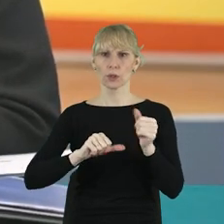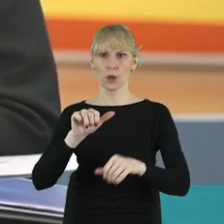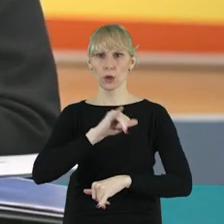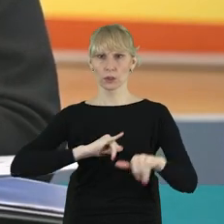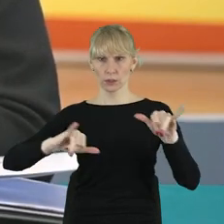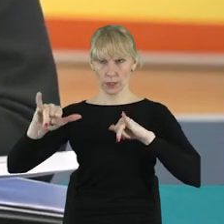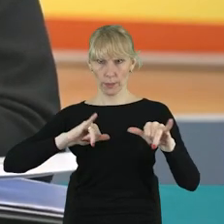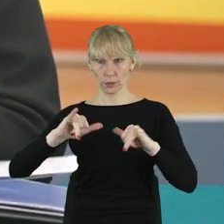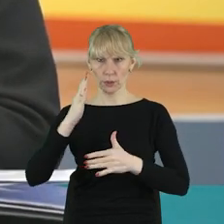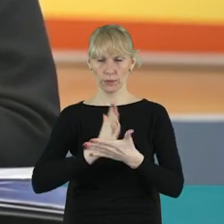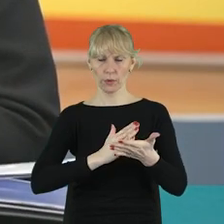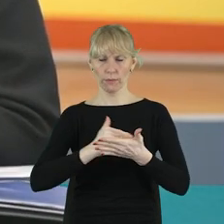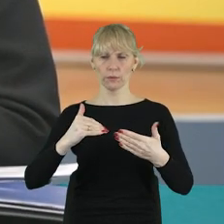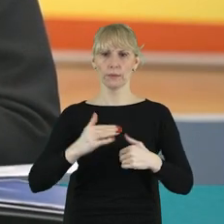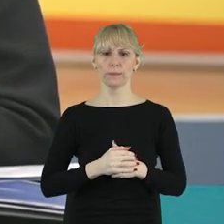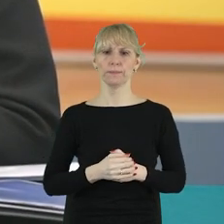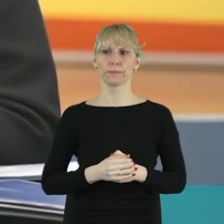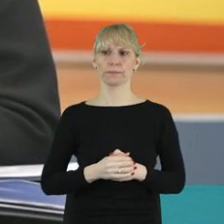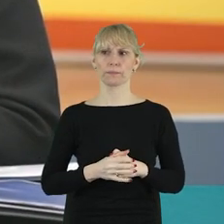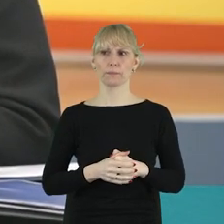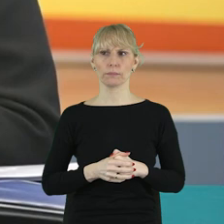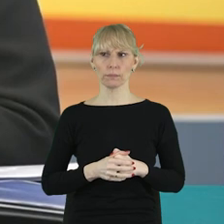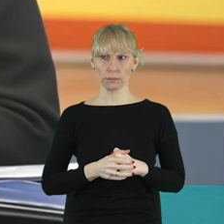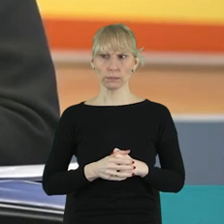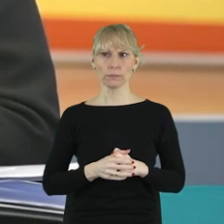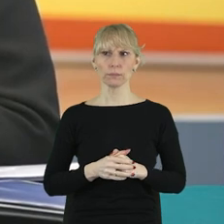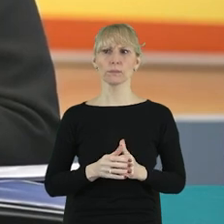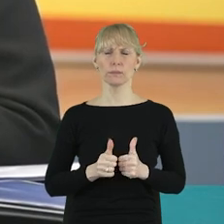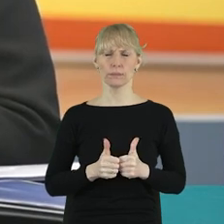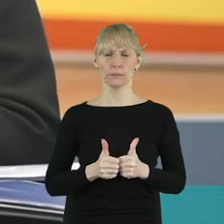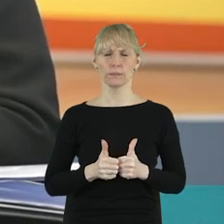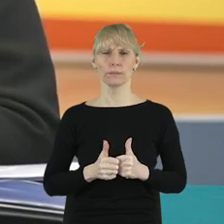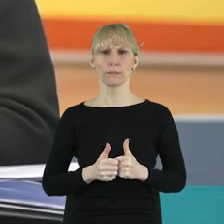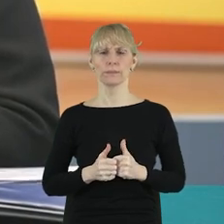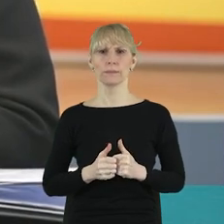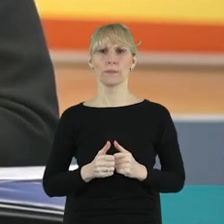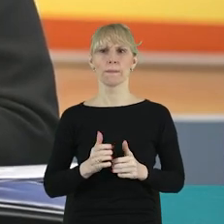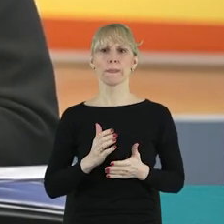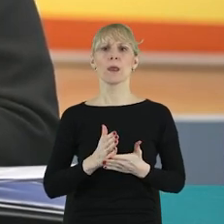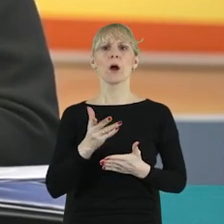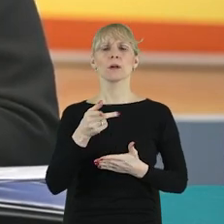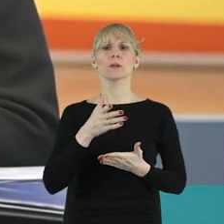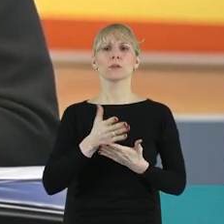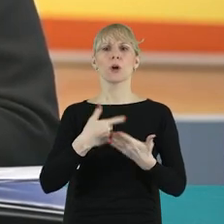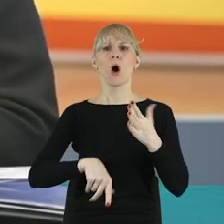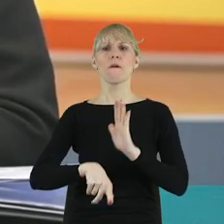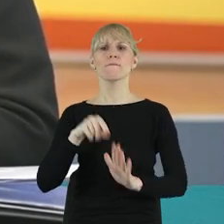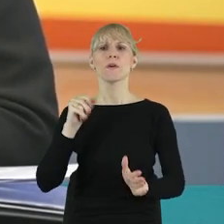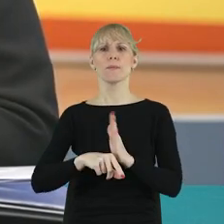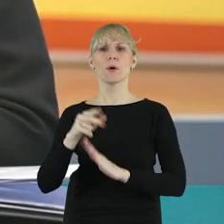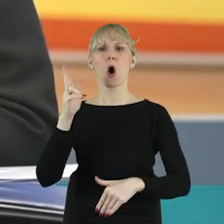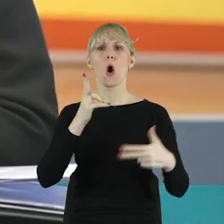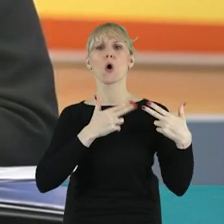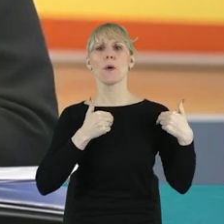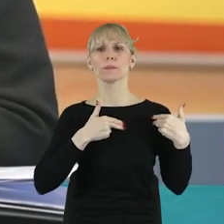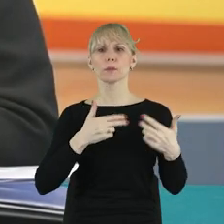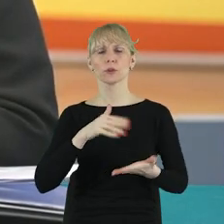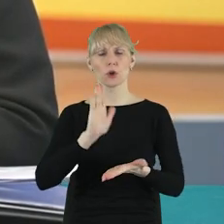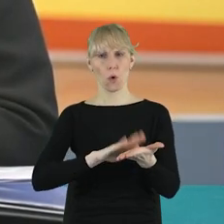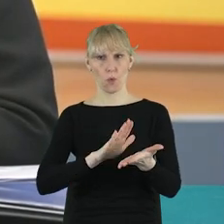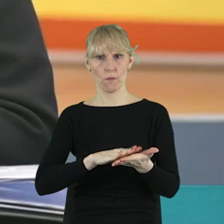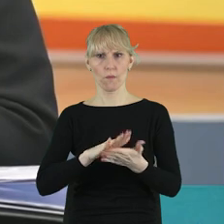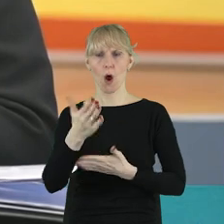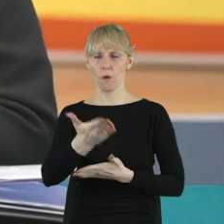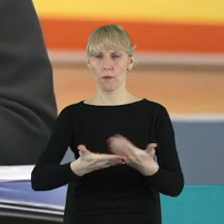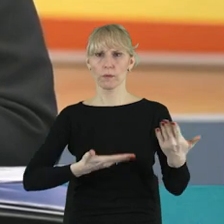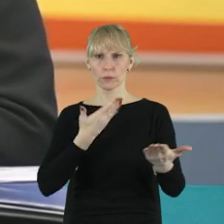Przechodzimy, Szanowni Państwo, do punktu drugiego, to jest wybór komisji uchwał i wniosków. Proszę bardzo, w imieniu Klubu Radnych Prawo i Sprawiedliwość, przewodniczący klubu, pan Waldemar